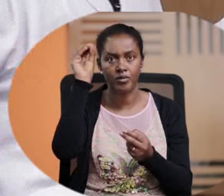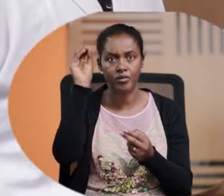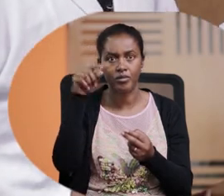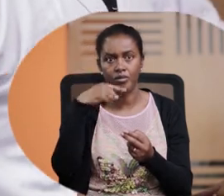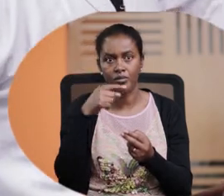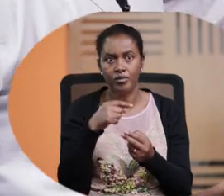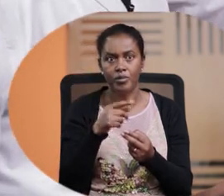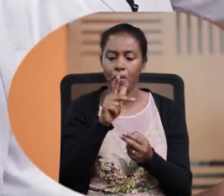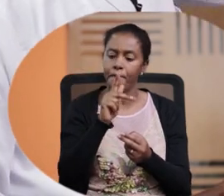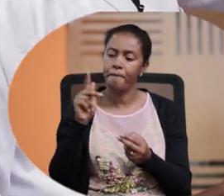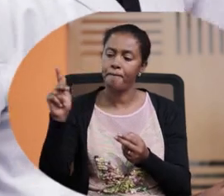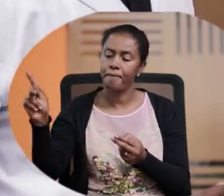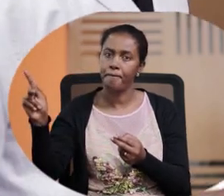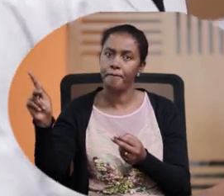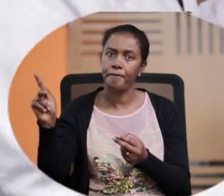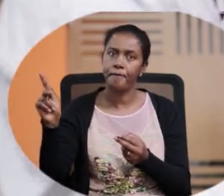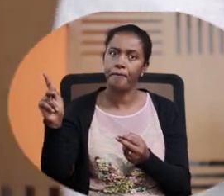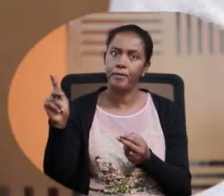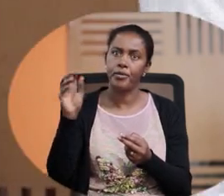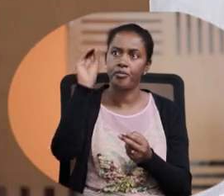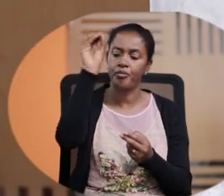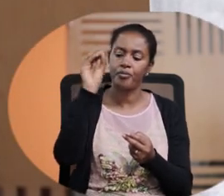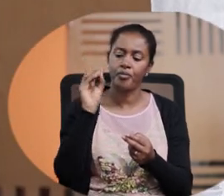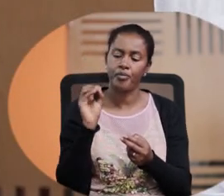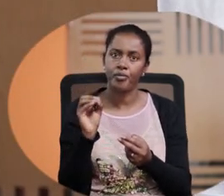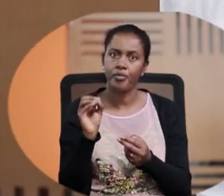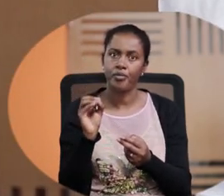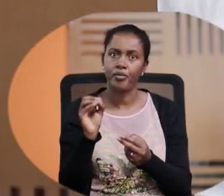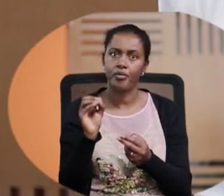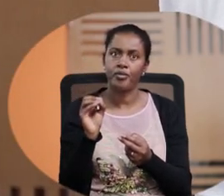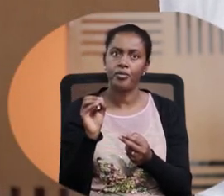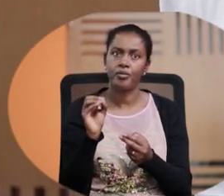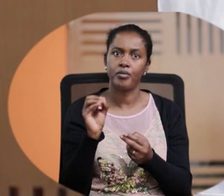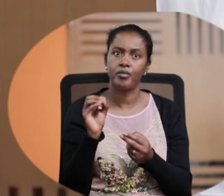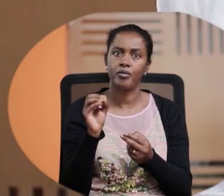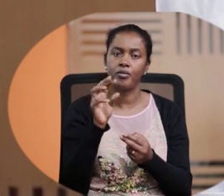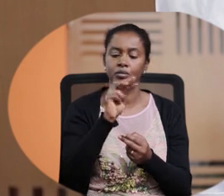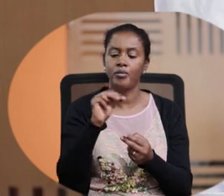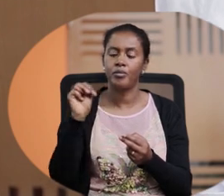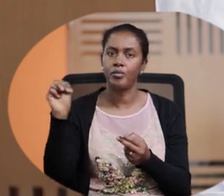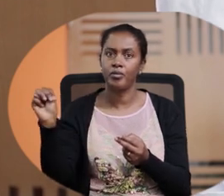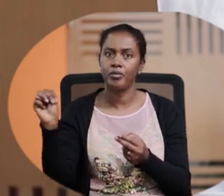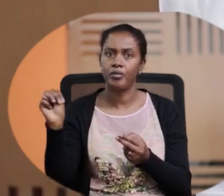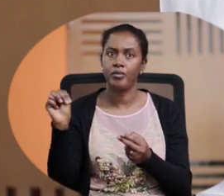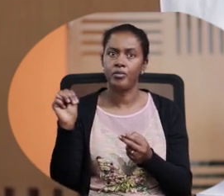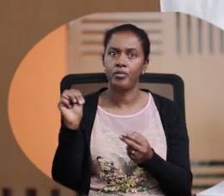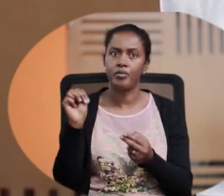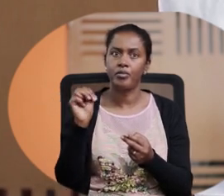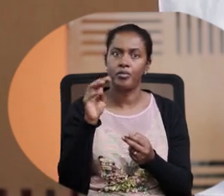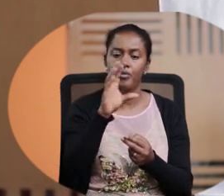hallu kello kan san diban kellon dibanta torba tamilam achara magaris nimmo dibanta soddom